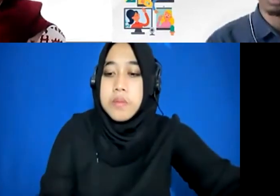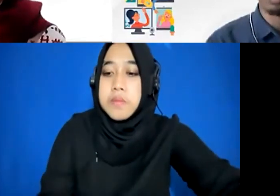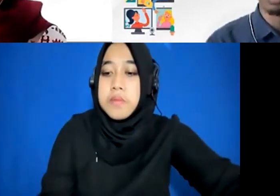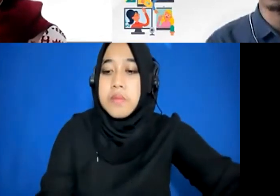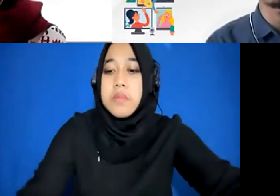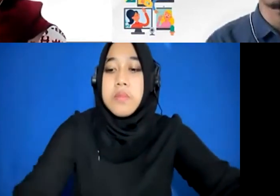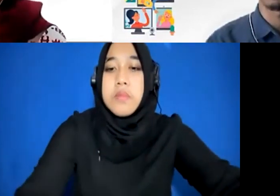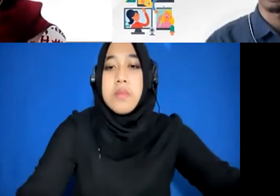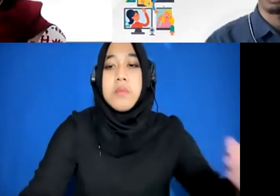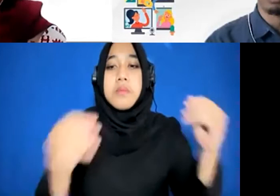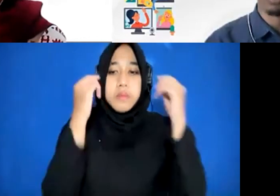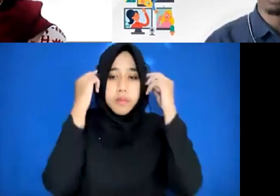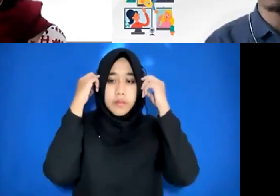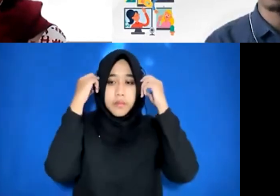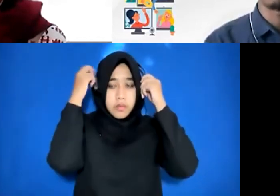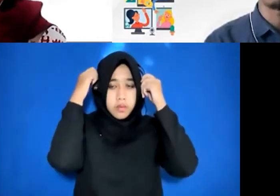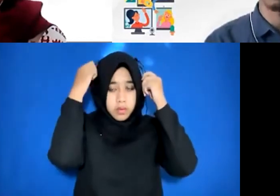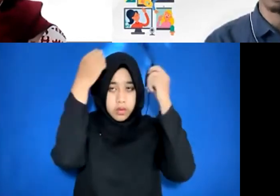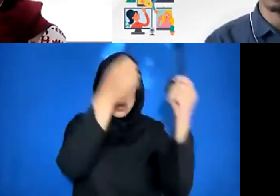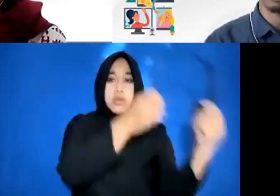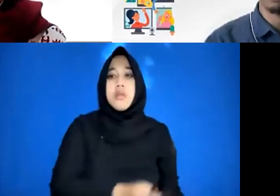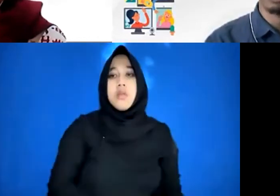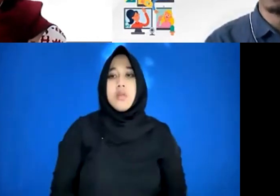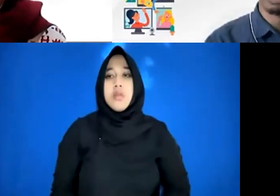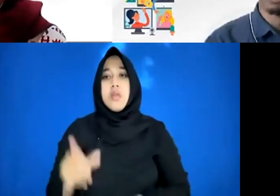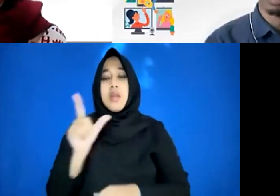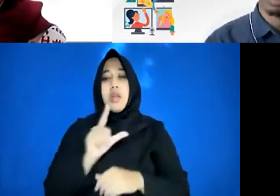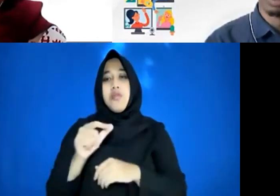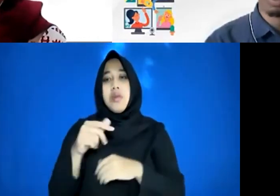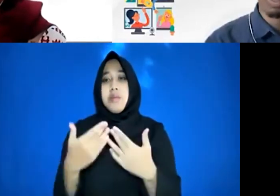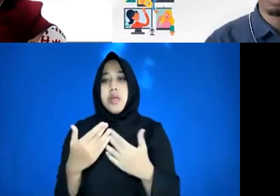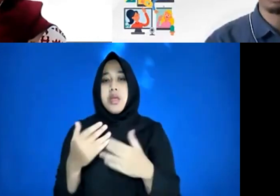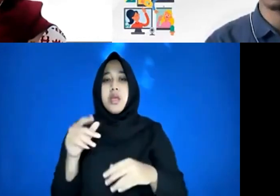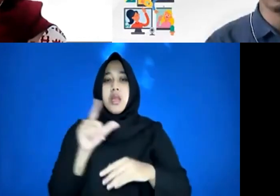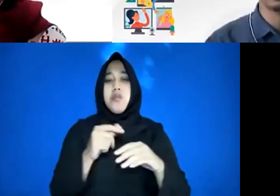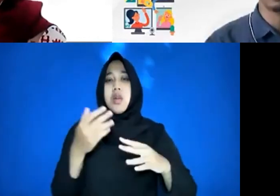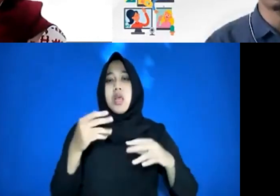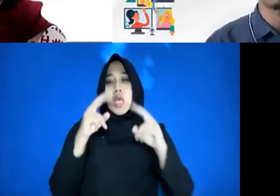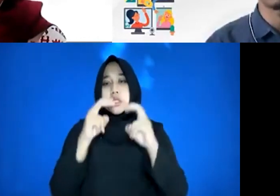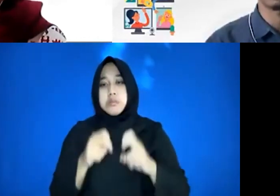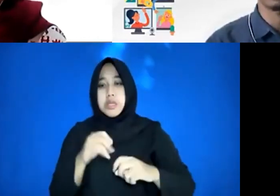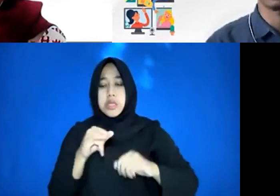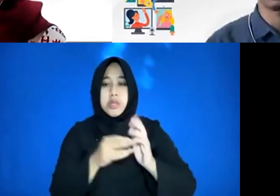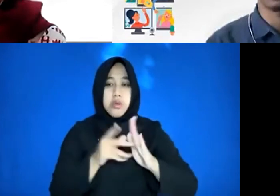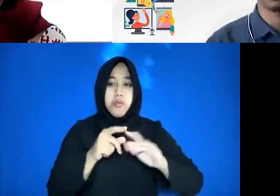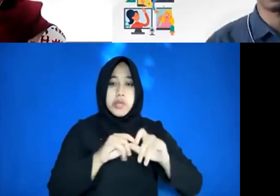sudah sampai di level birokrasi, level assessment, intervensi, atau sudah